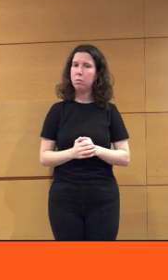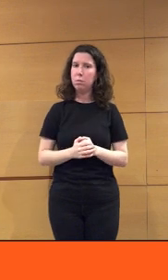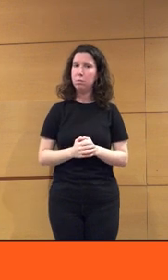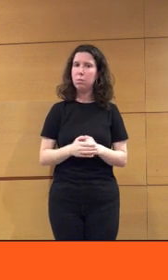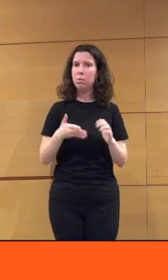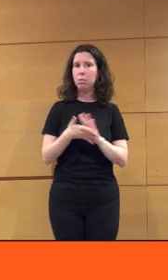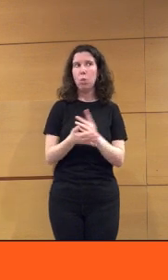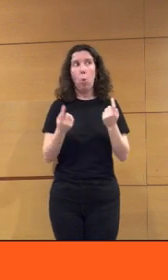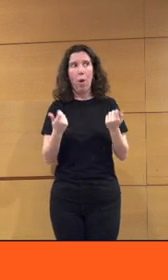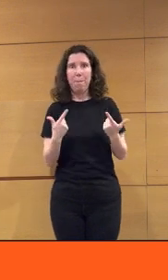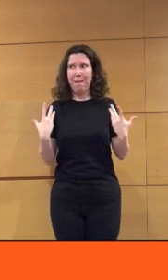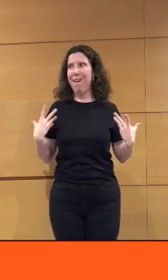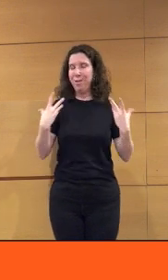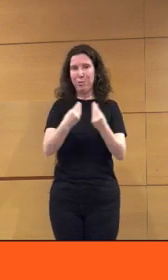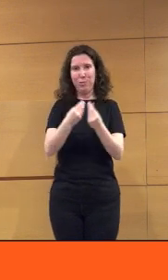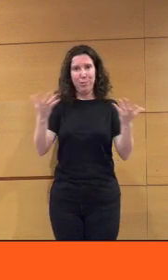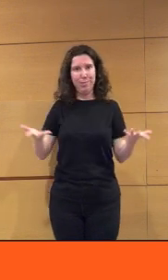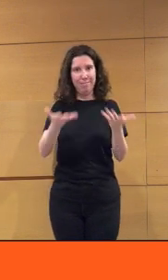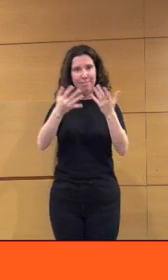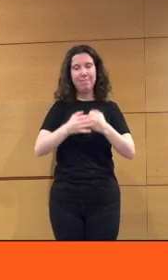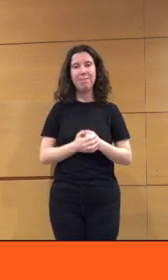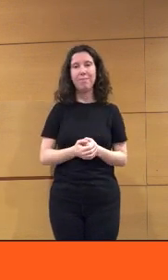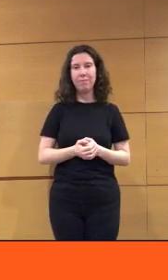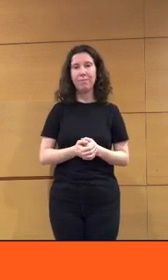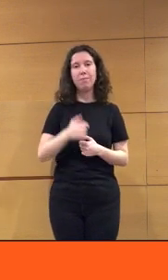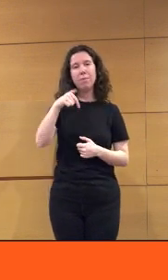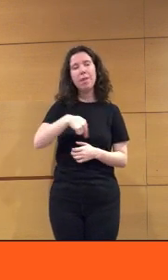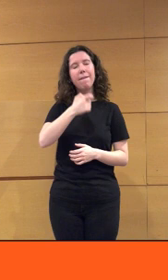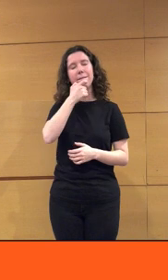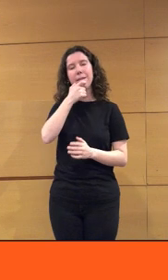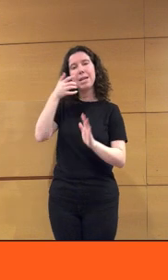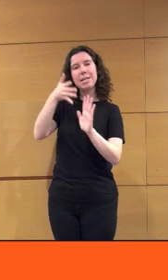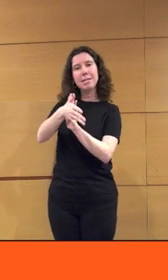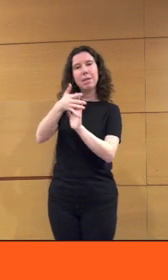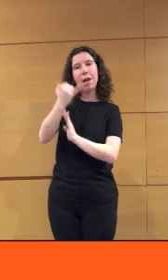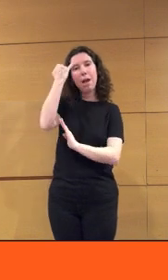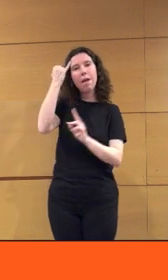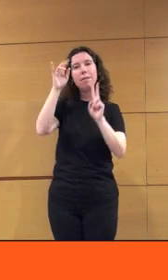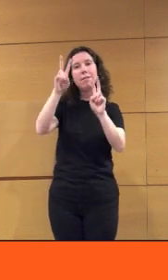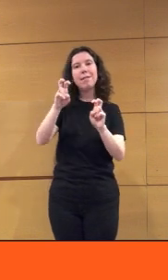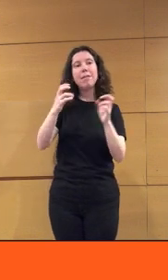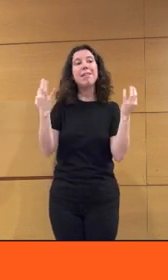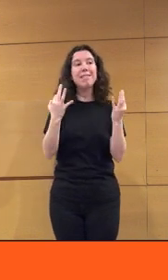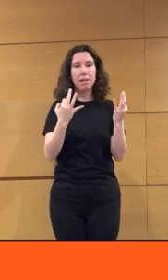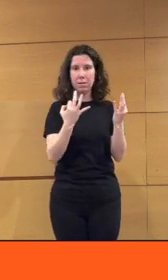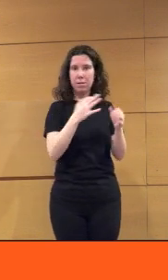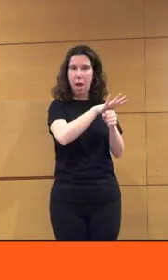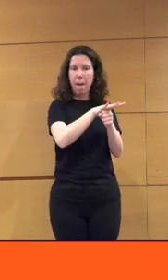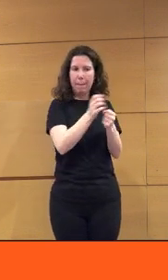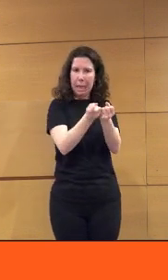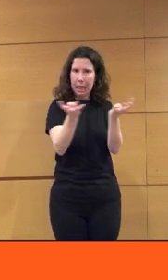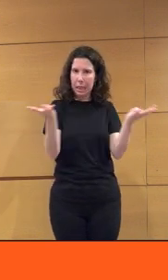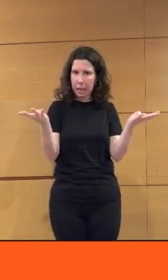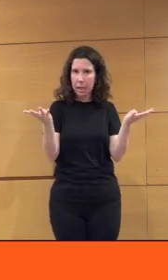fer una mica entre tots, no? I avui us volíem explicar algunes d'aquestes iniciatives en diferents àmbits, en